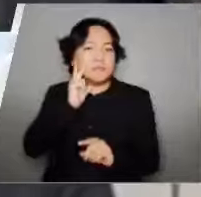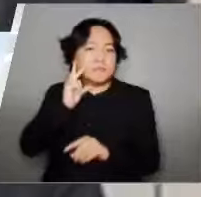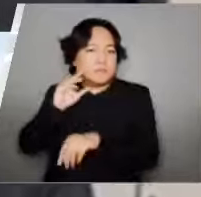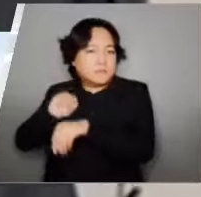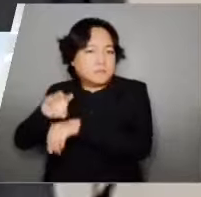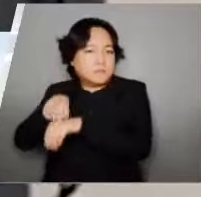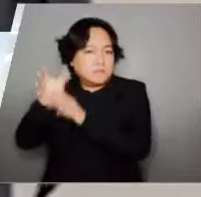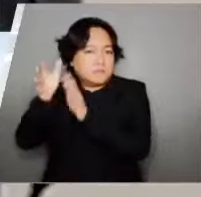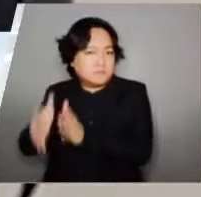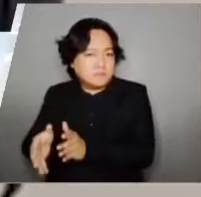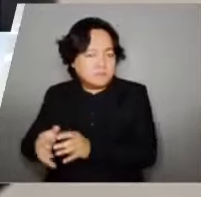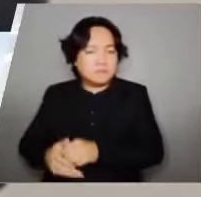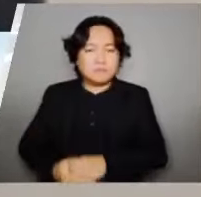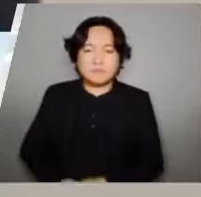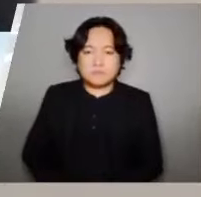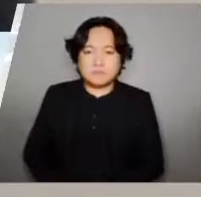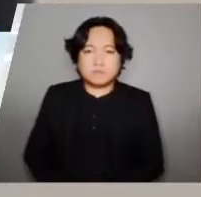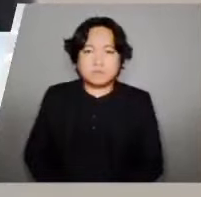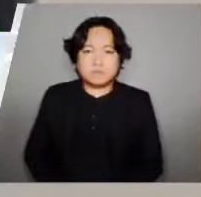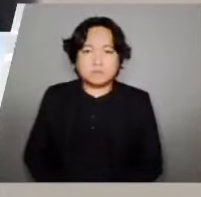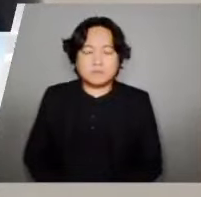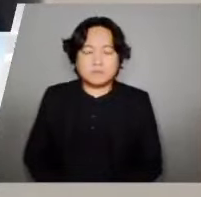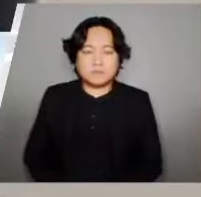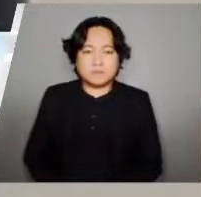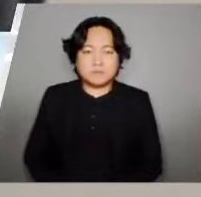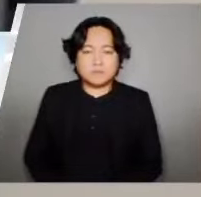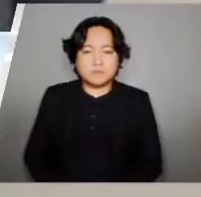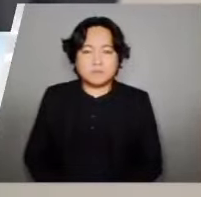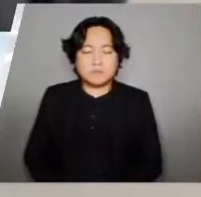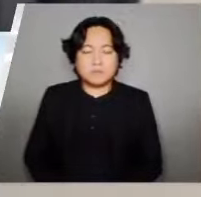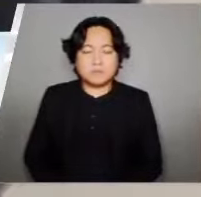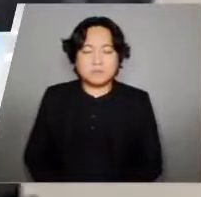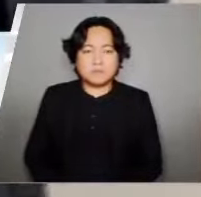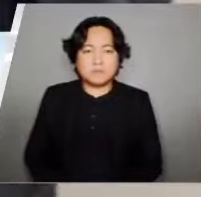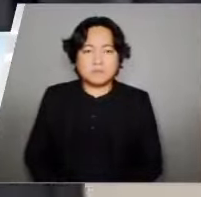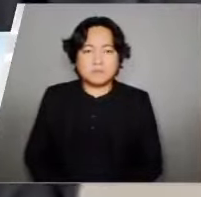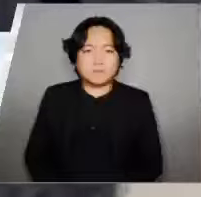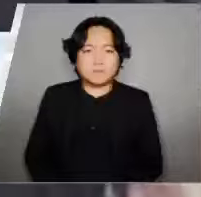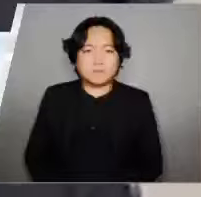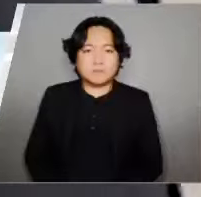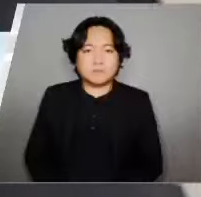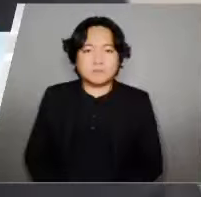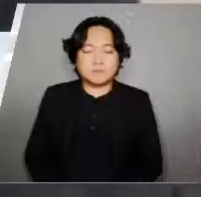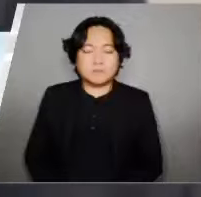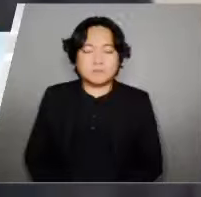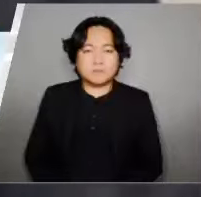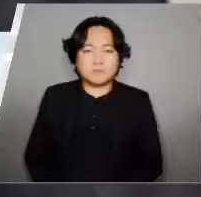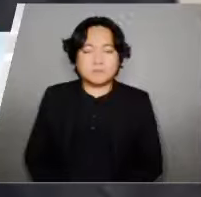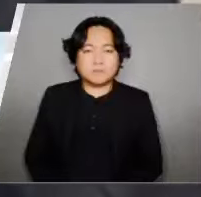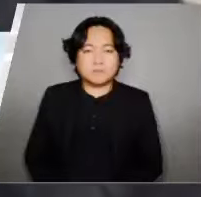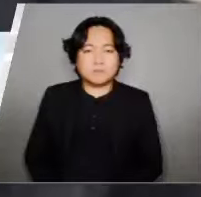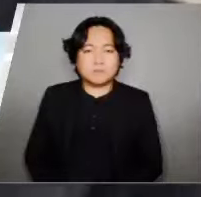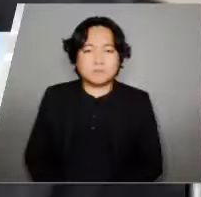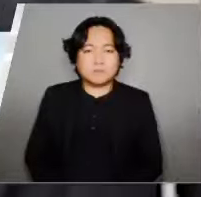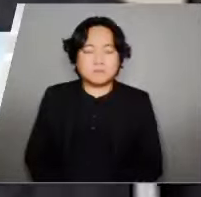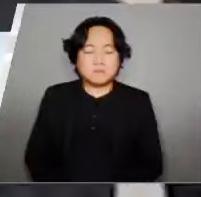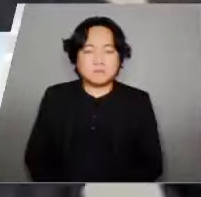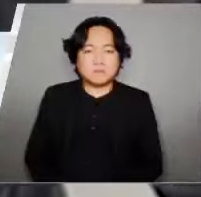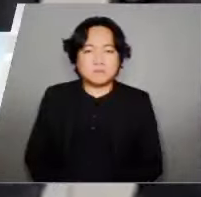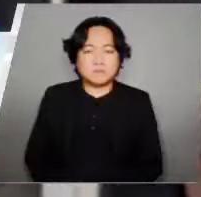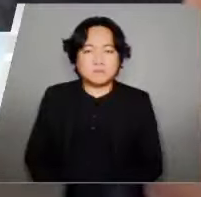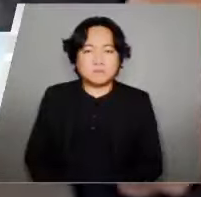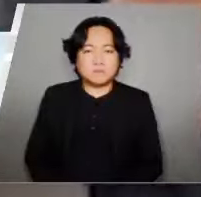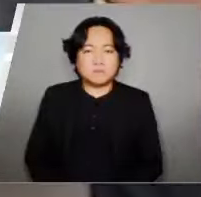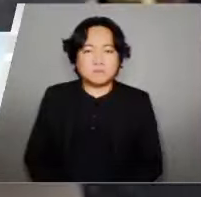case here for being undesirable alien and for misrepresentation. You're under arrest. Pero bukod sa kasong yan,